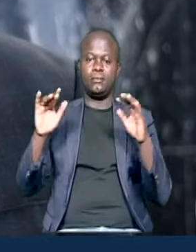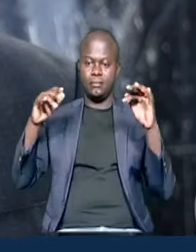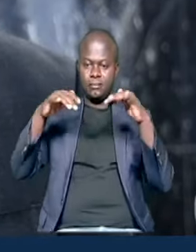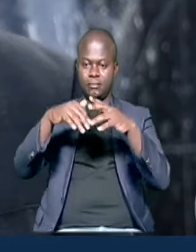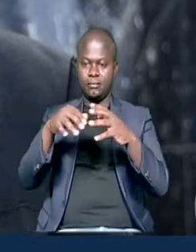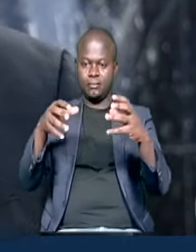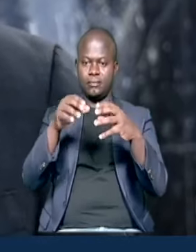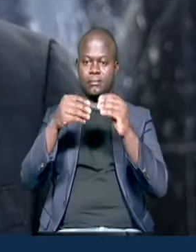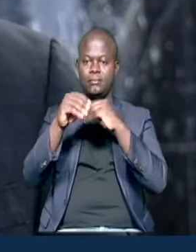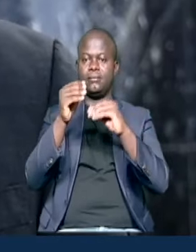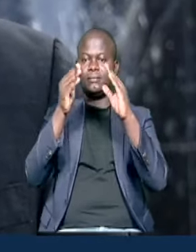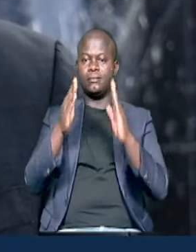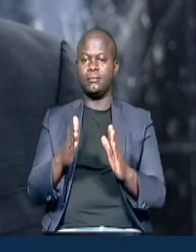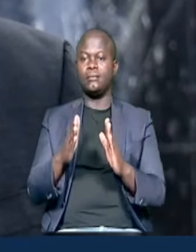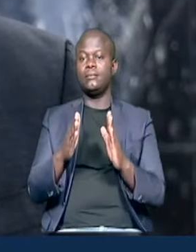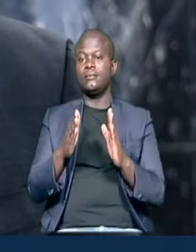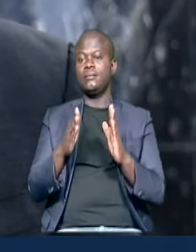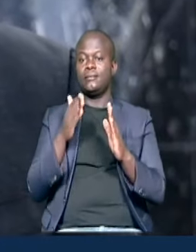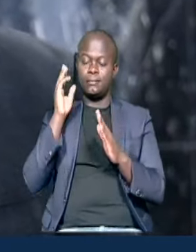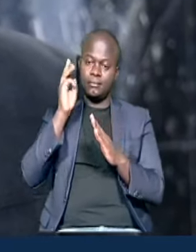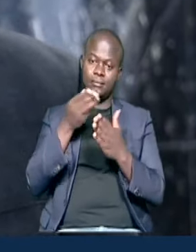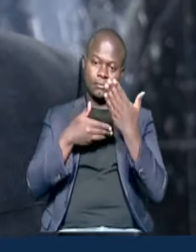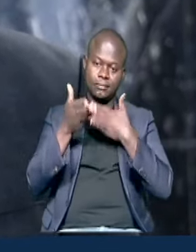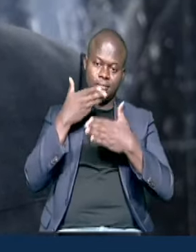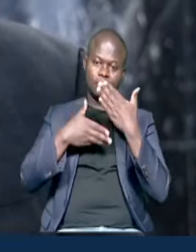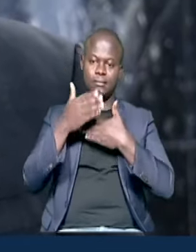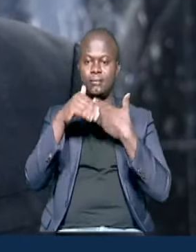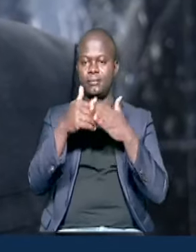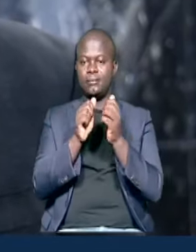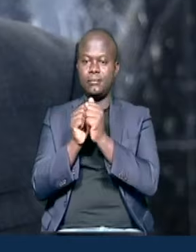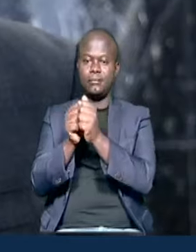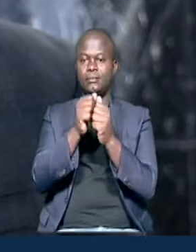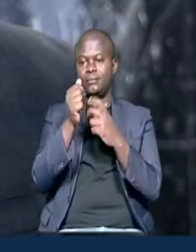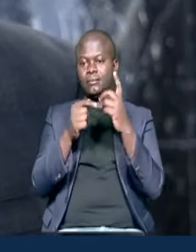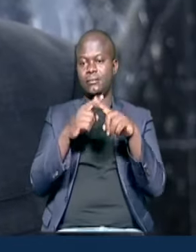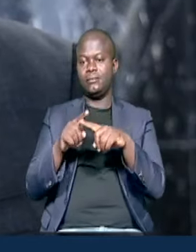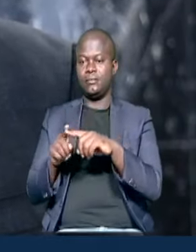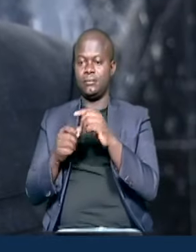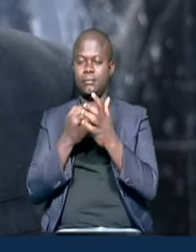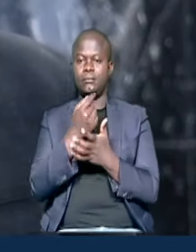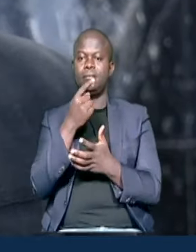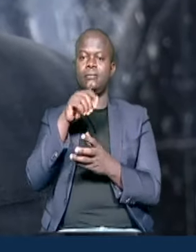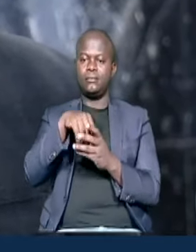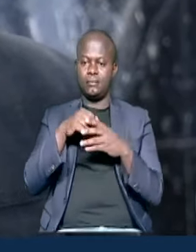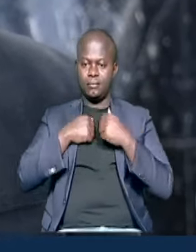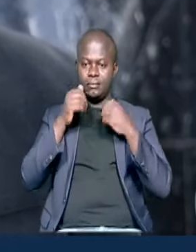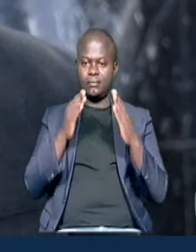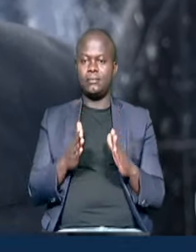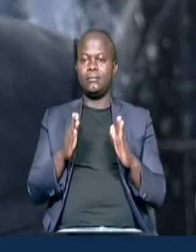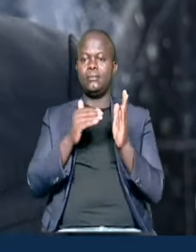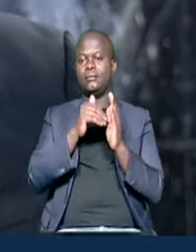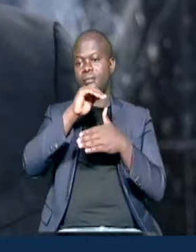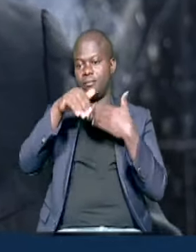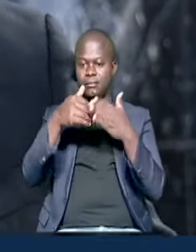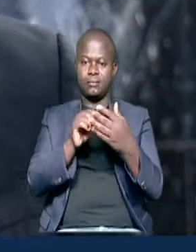ihuriro ry'abacuruzi aho bagiye kuganira ku ibintu bitandukanye byo opportunities zari mu Rwanda izindi n'ahangaha